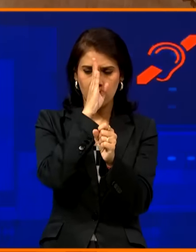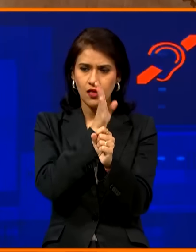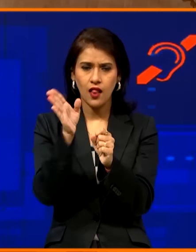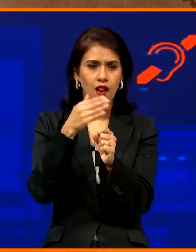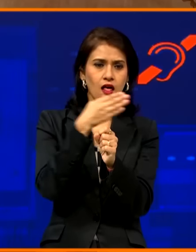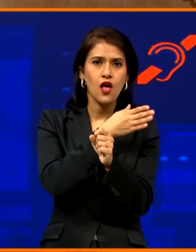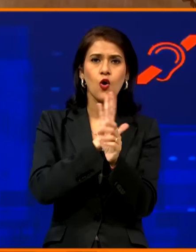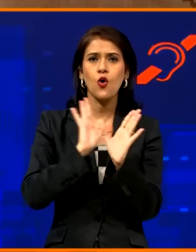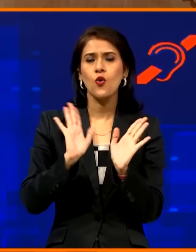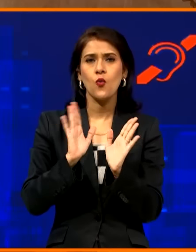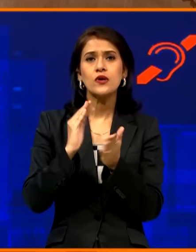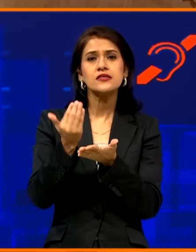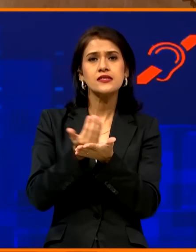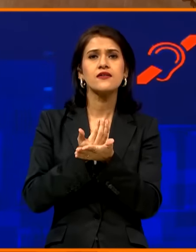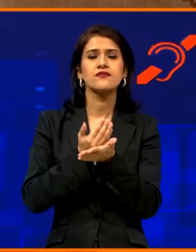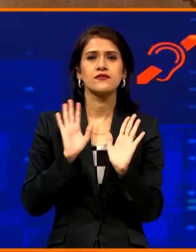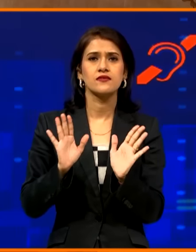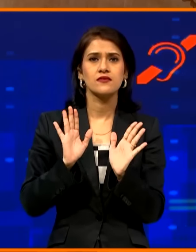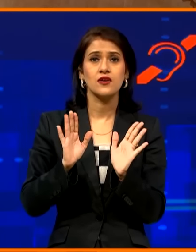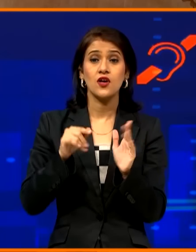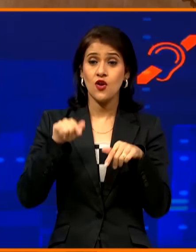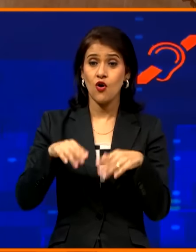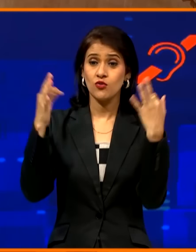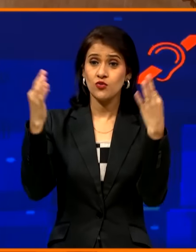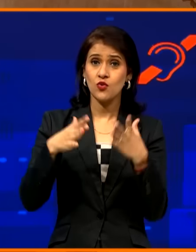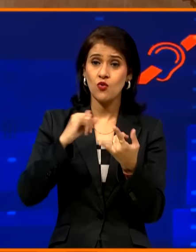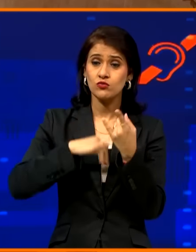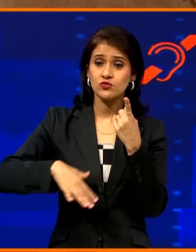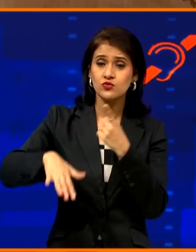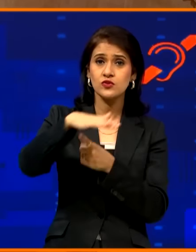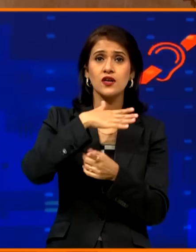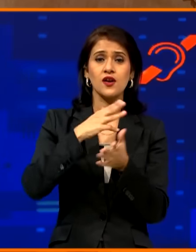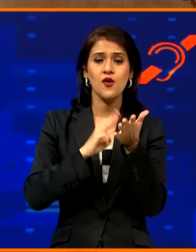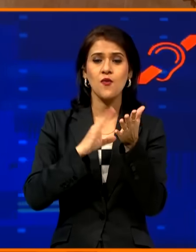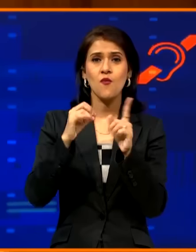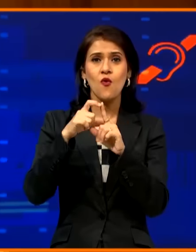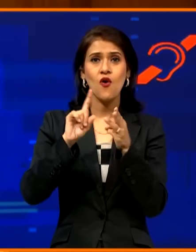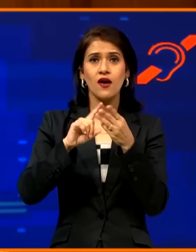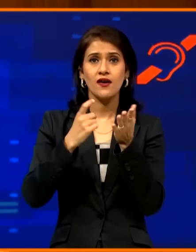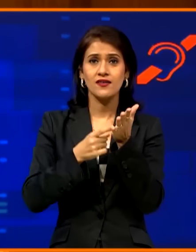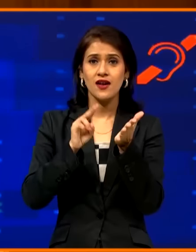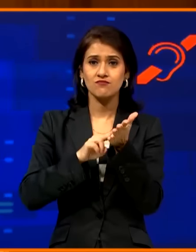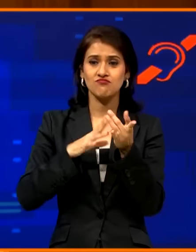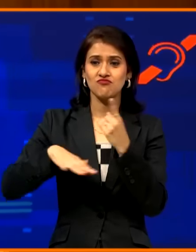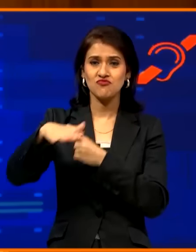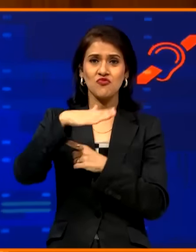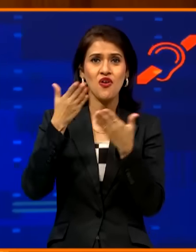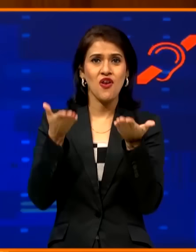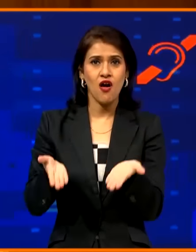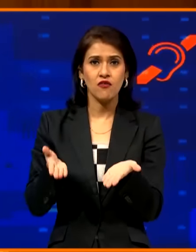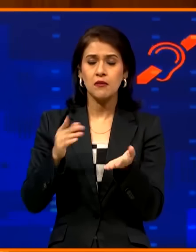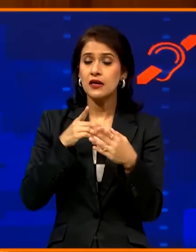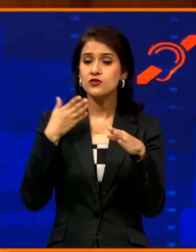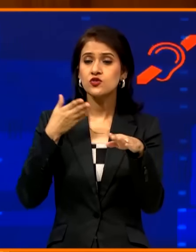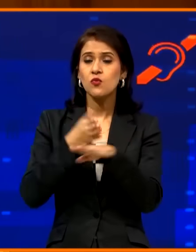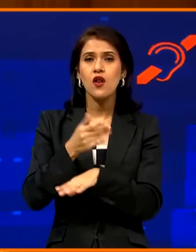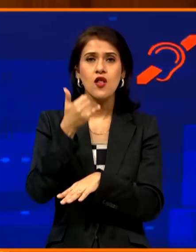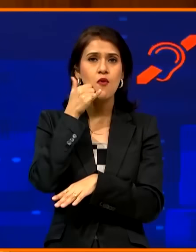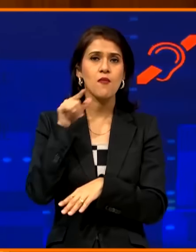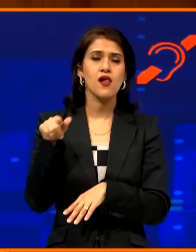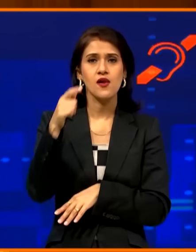के मॉडर्न जमाने की चैलेंजिंग चीजों में से एक चीज मोबाइल का मिसयूज